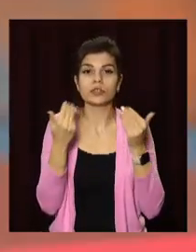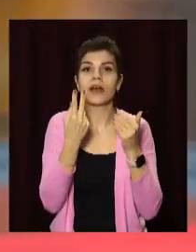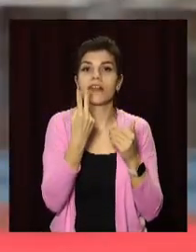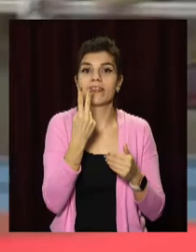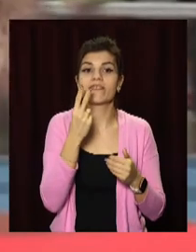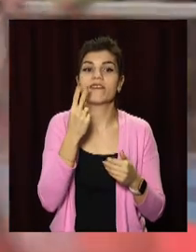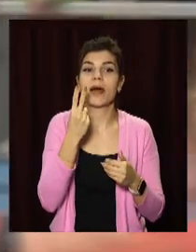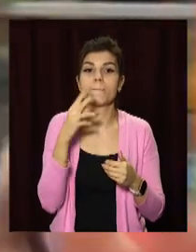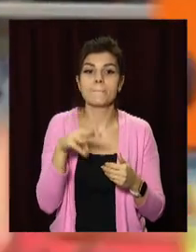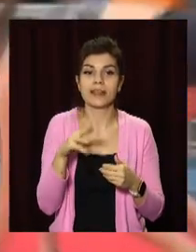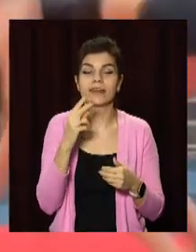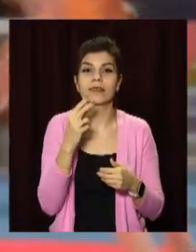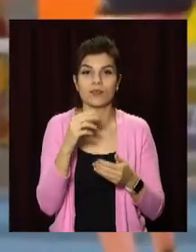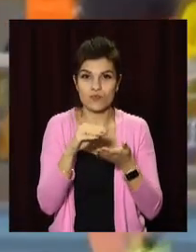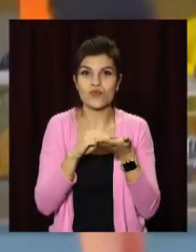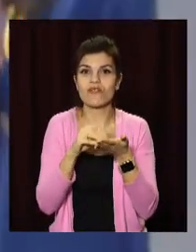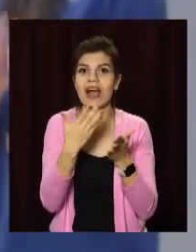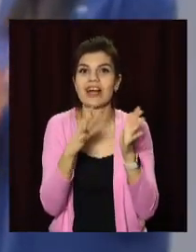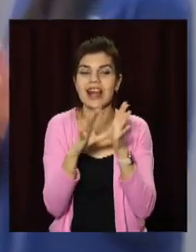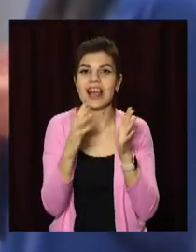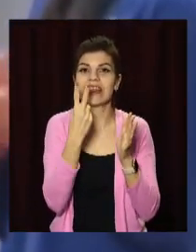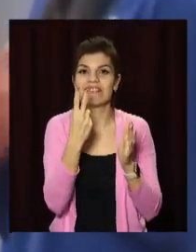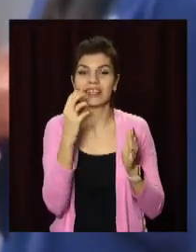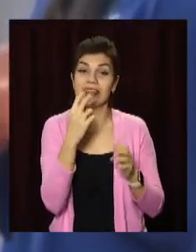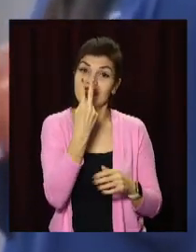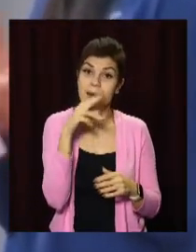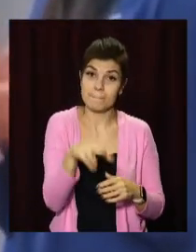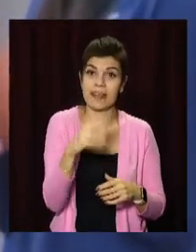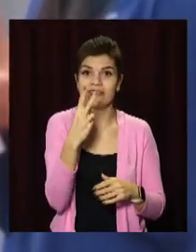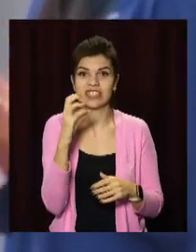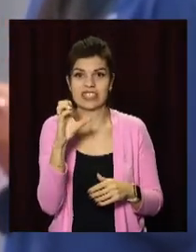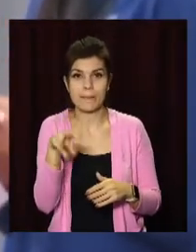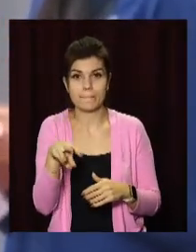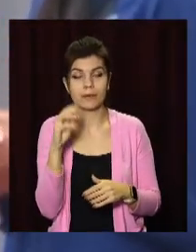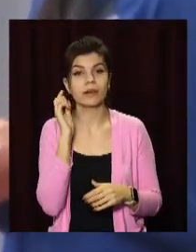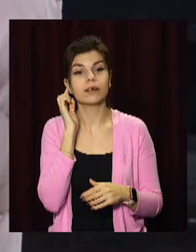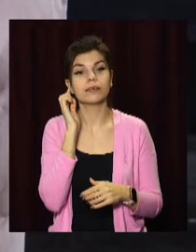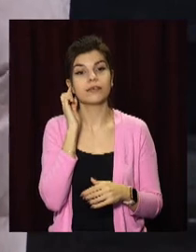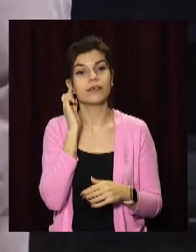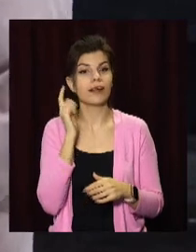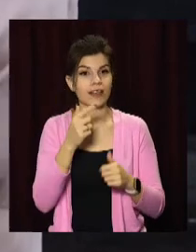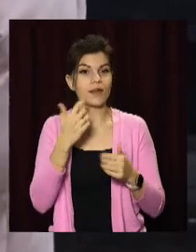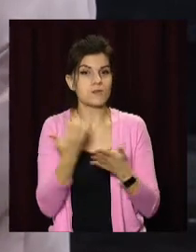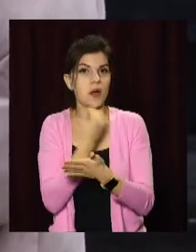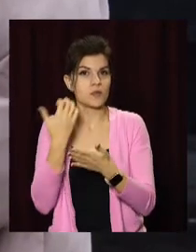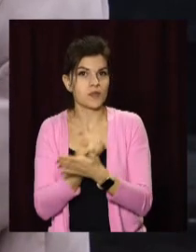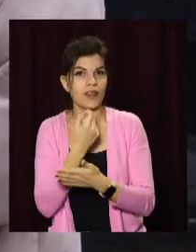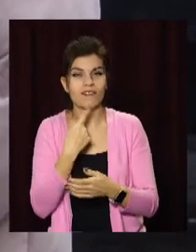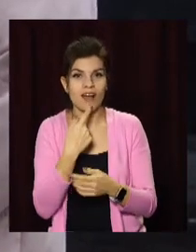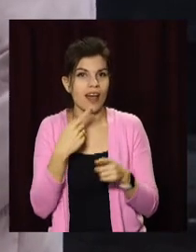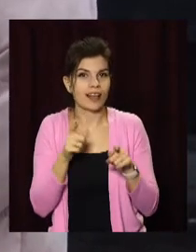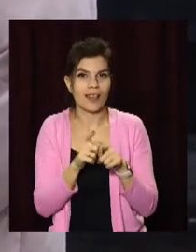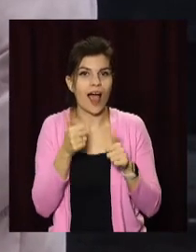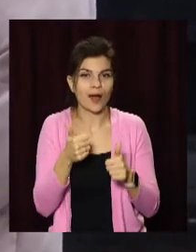2 сантиметри – стала повторенням власного національного рекорду у приміщенні. Починати новий сезон перемогою вже стало доброю